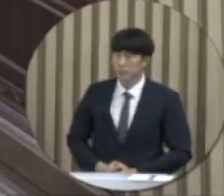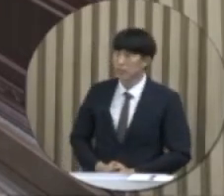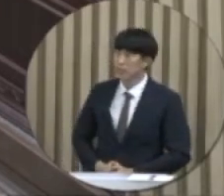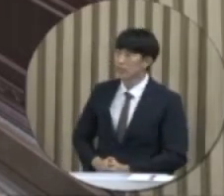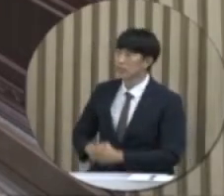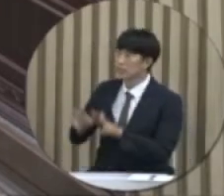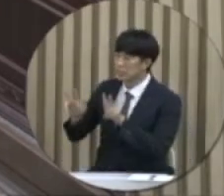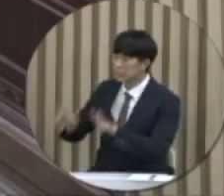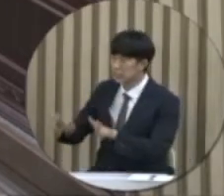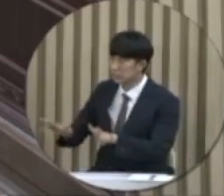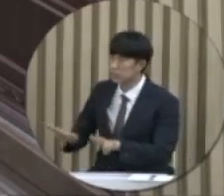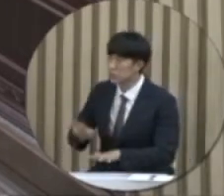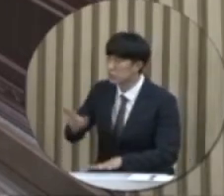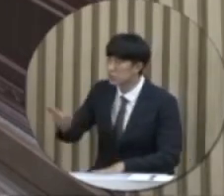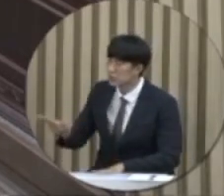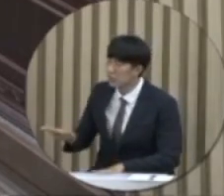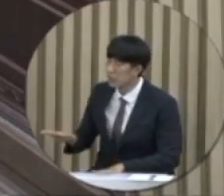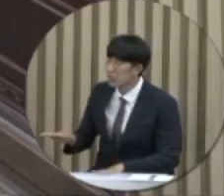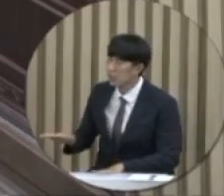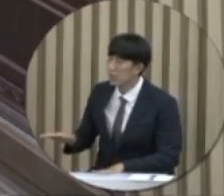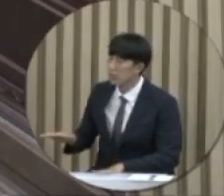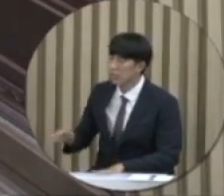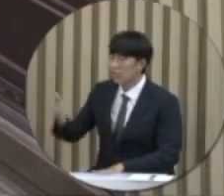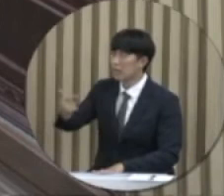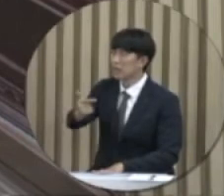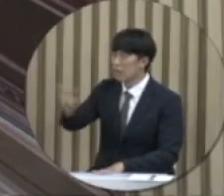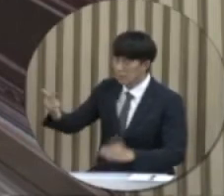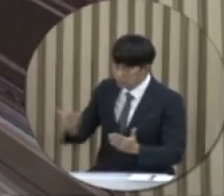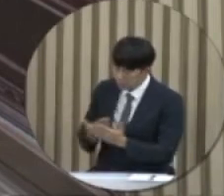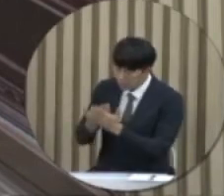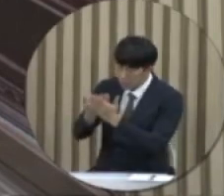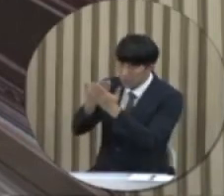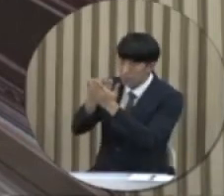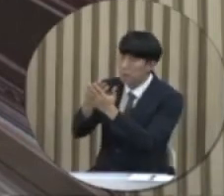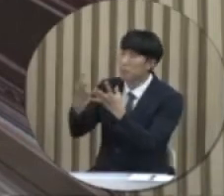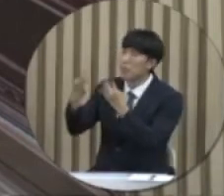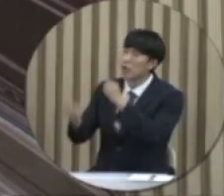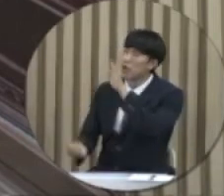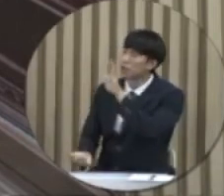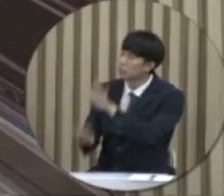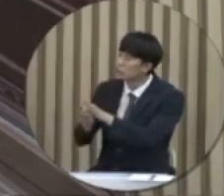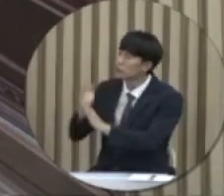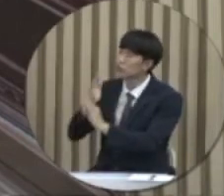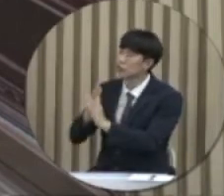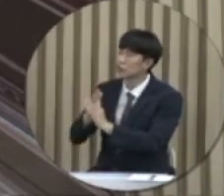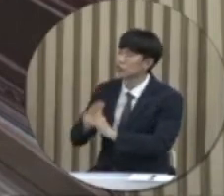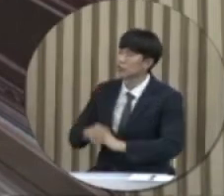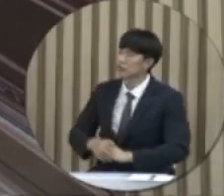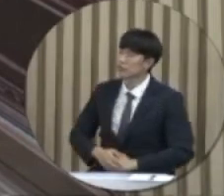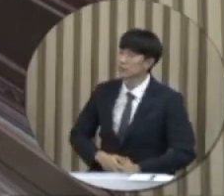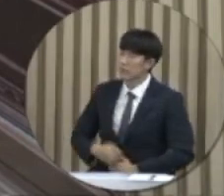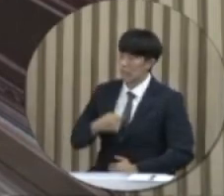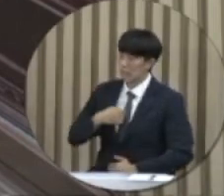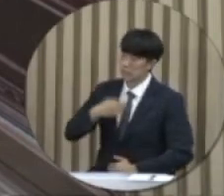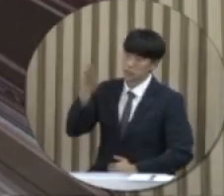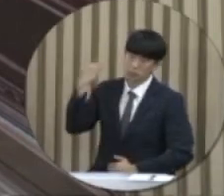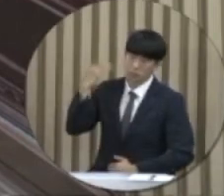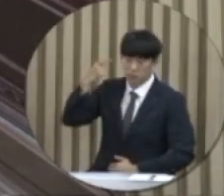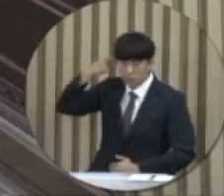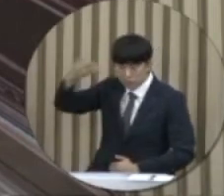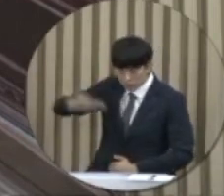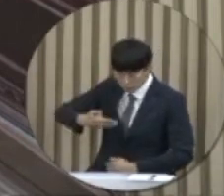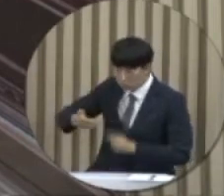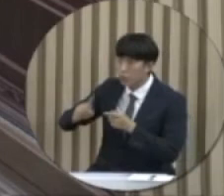현재 저희가 대규모 개발이가 가장 많이 이루어지는 데 중에 하나입니다. 네, 저는 뭐 지난번에 질의하신